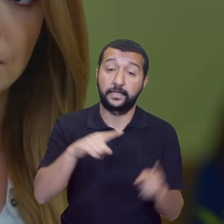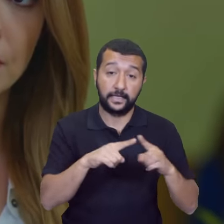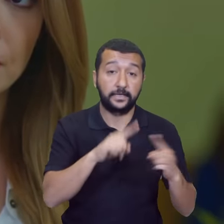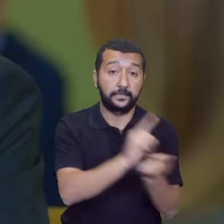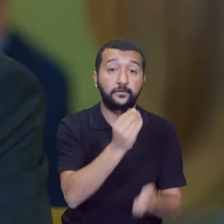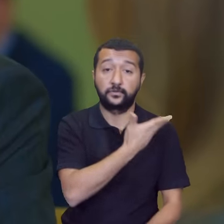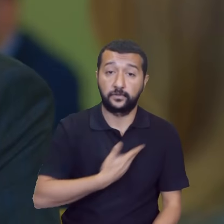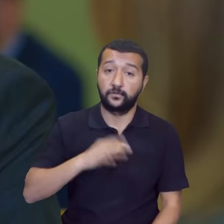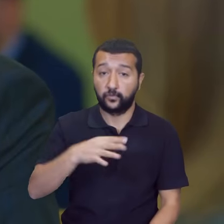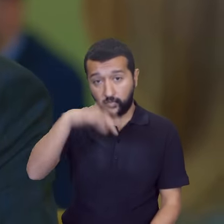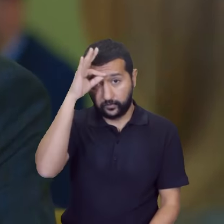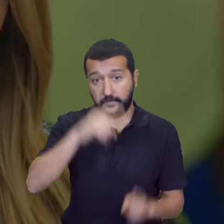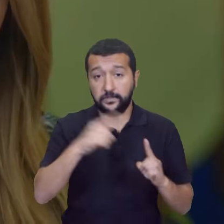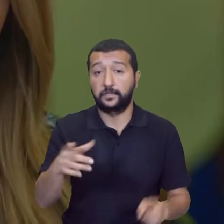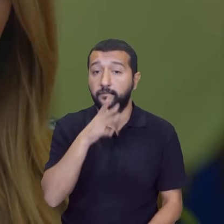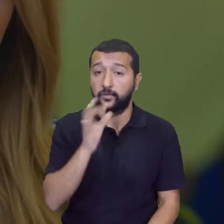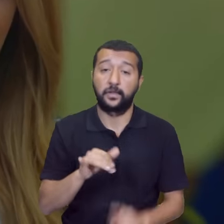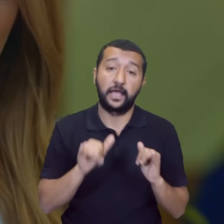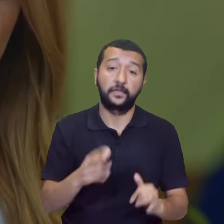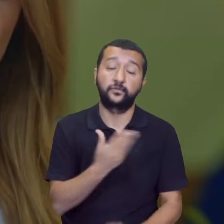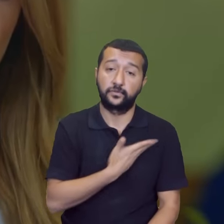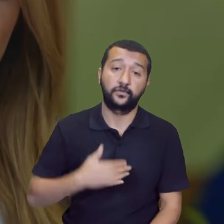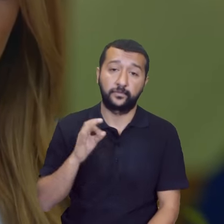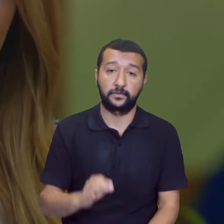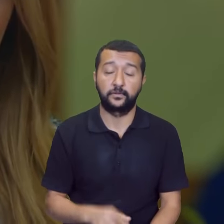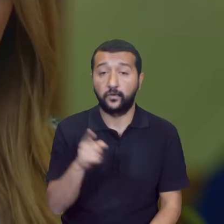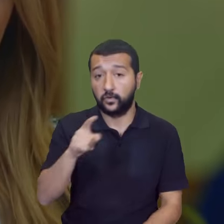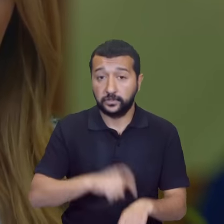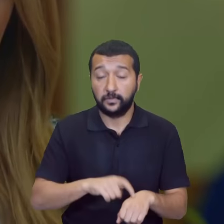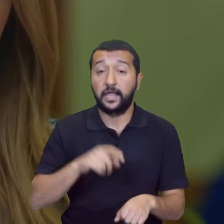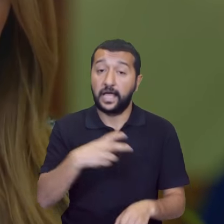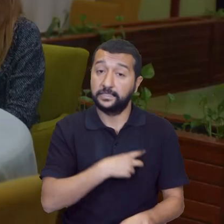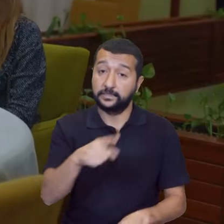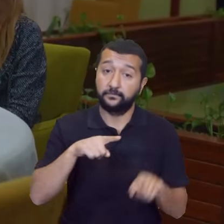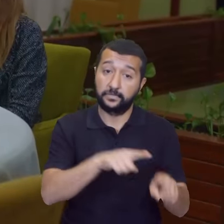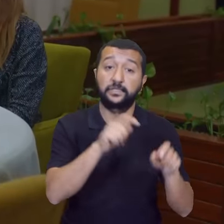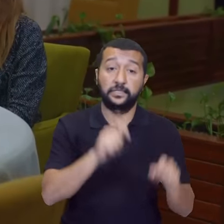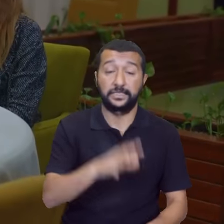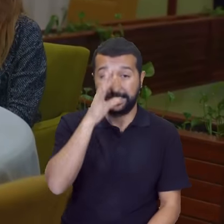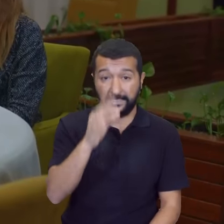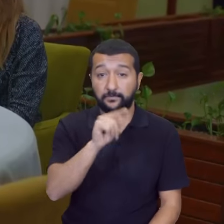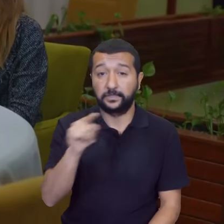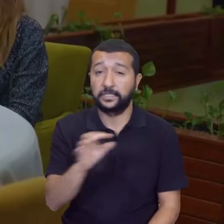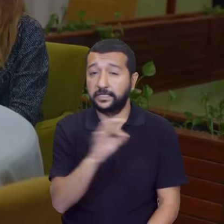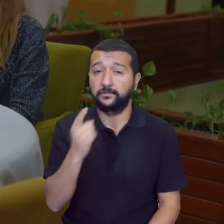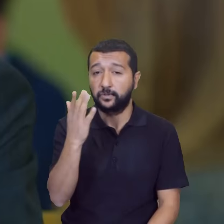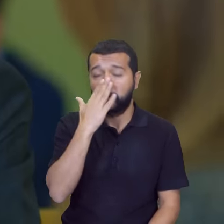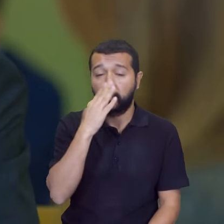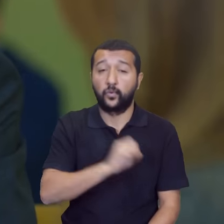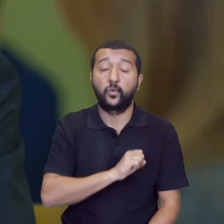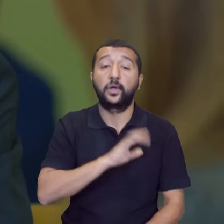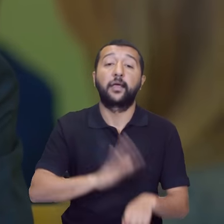Tarık'ı da ne kadar çok sevdiğini üniversiteden biliyorum. Hala çok seviyorum. O zaman aşkının peşinden koş. Kimseden, hiçbir şeyden